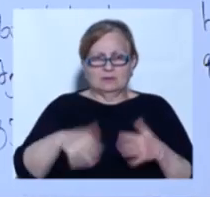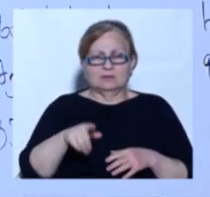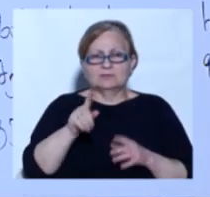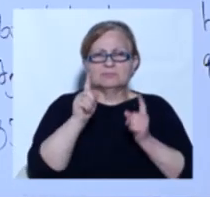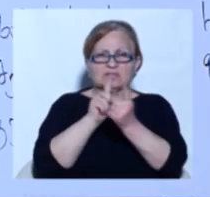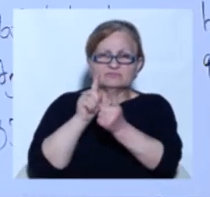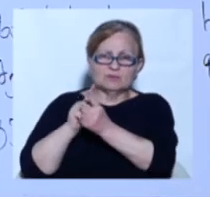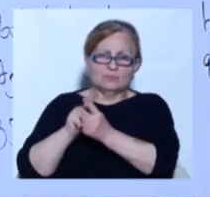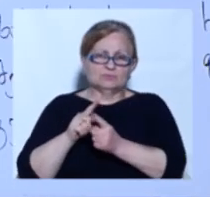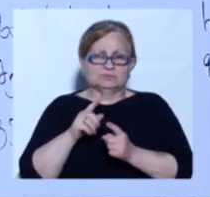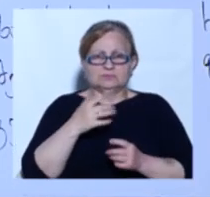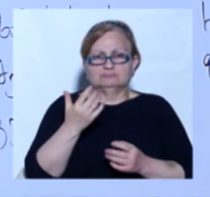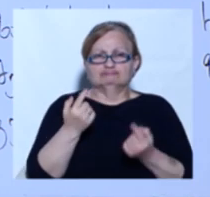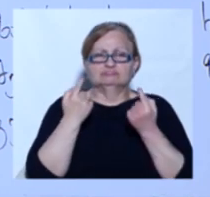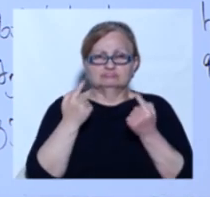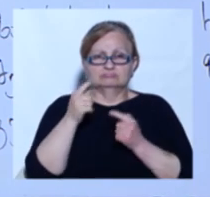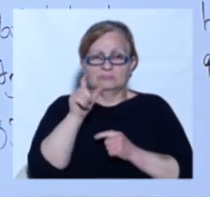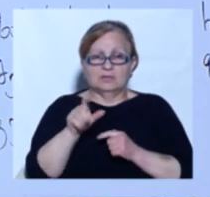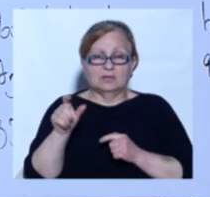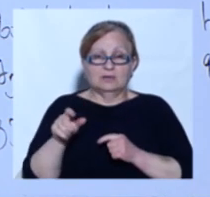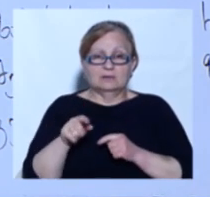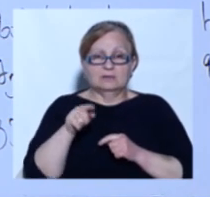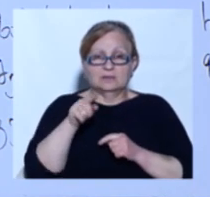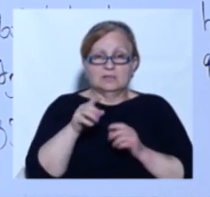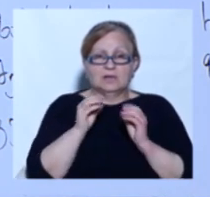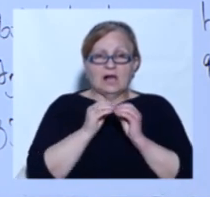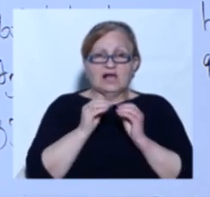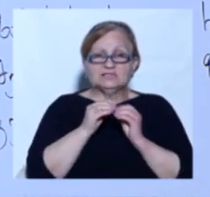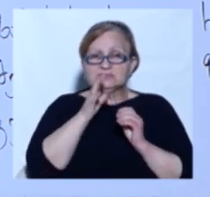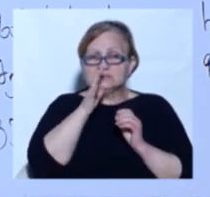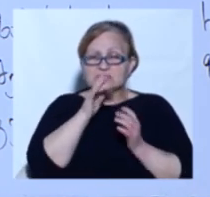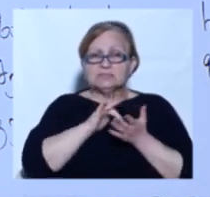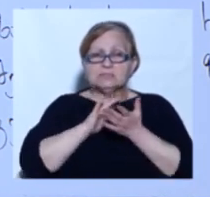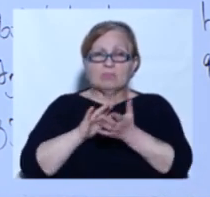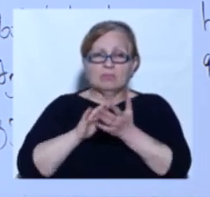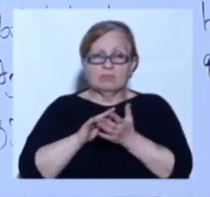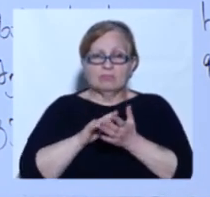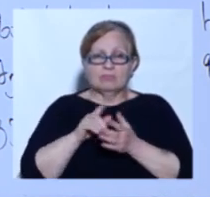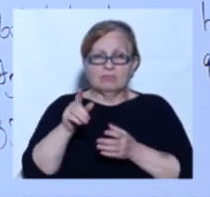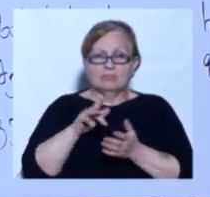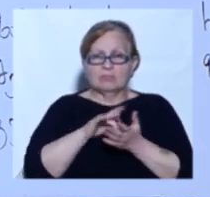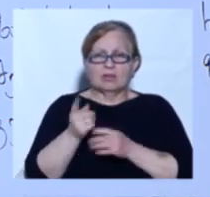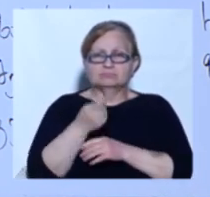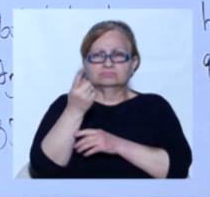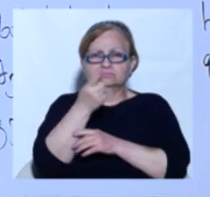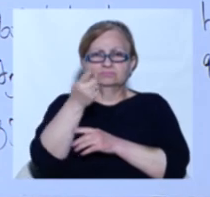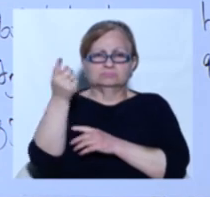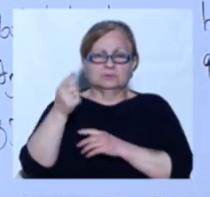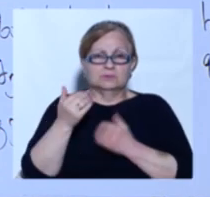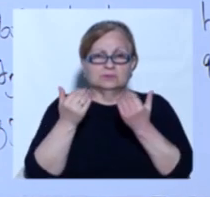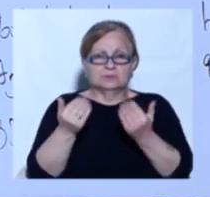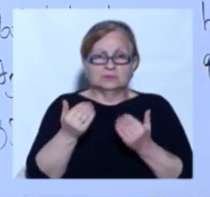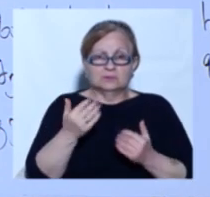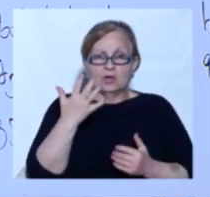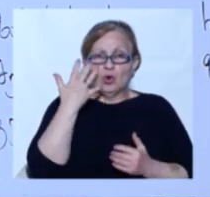და ცნობილი ასევე ის, რომ ამ 10 წლიანი მოგზაურობის პერიოდში ხეტიალის ჟამს მისი